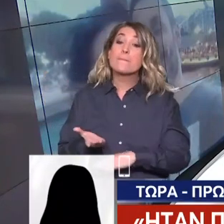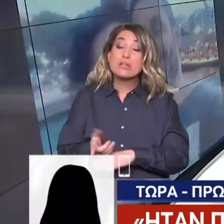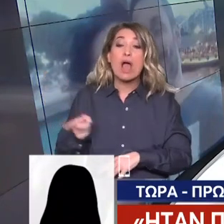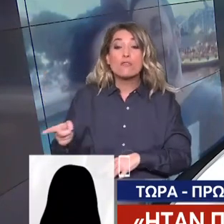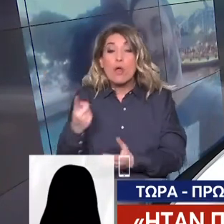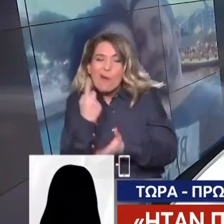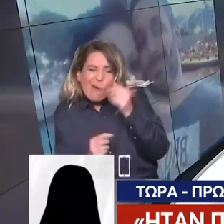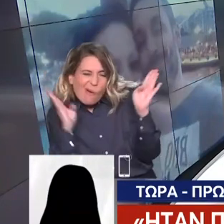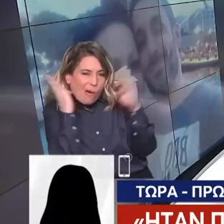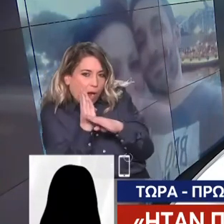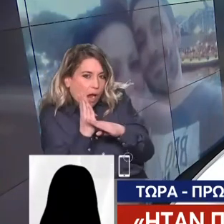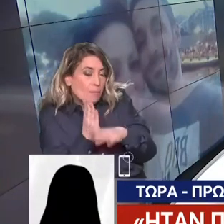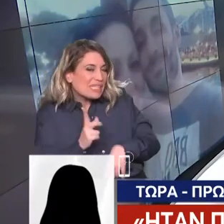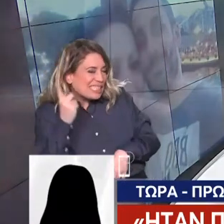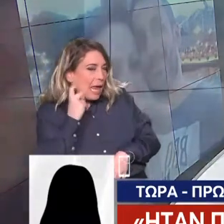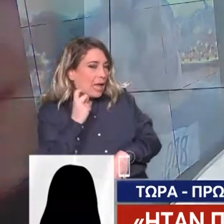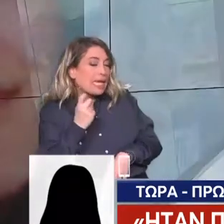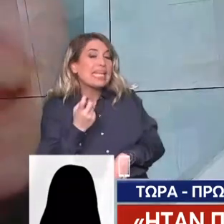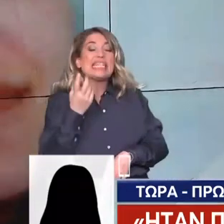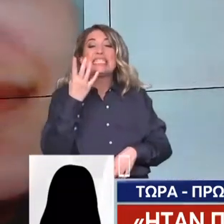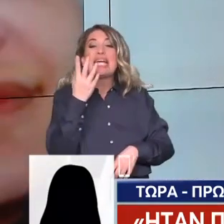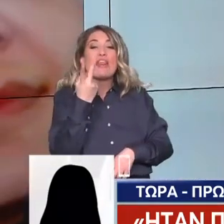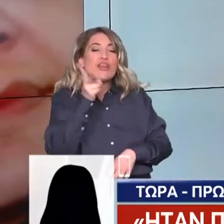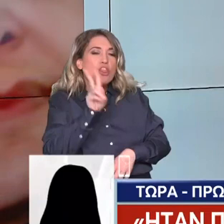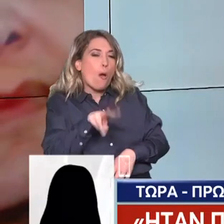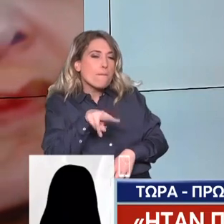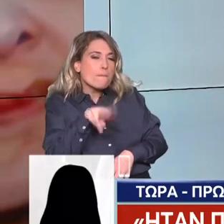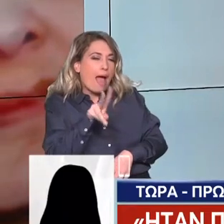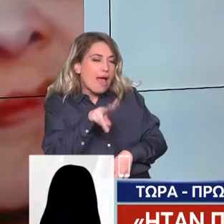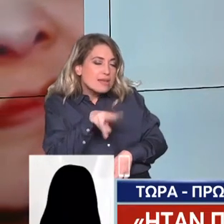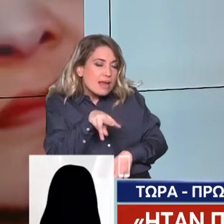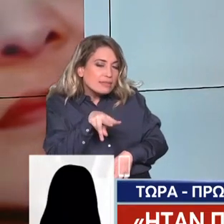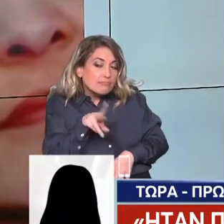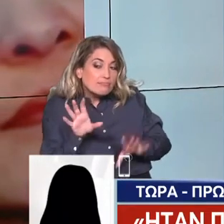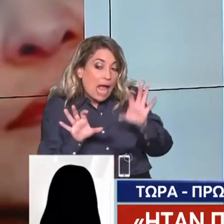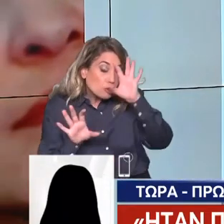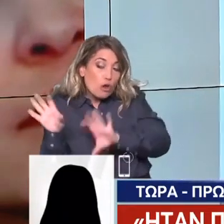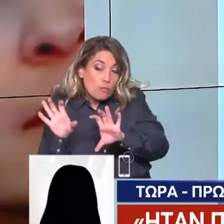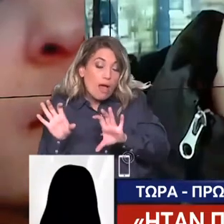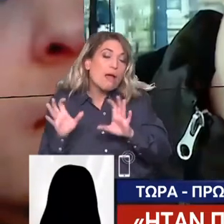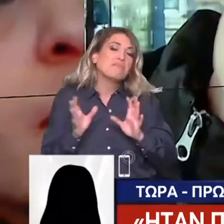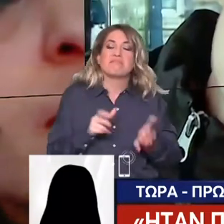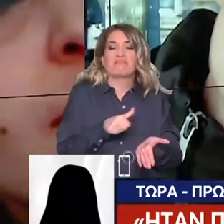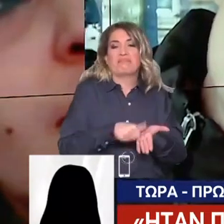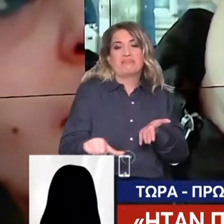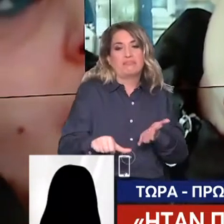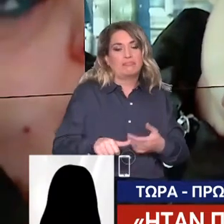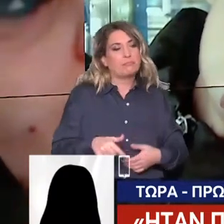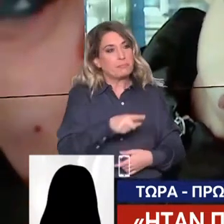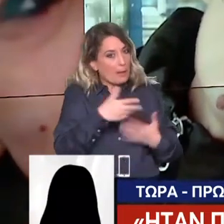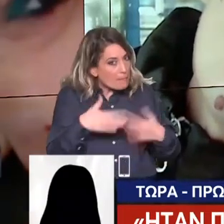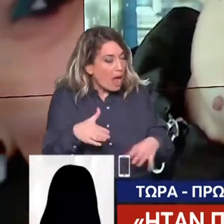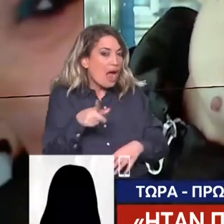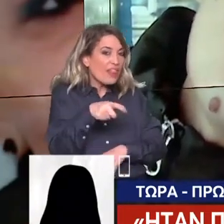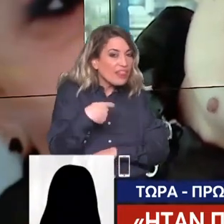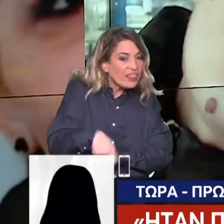άμα περάσει το 48ωρο, δεν ισχύει, είναι πλημέλημα, δεν ξέρω τι είναι. Δικάστηκε κάποιες φορές ή κάποια φορά